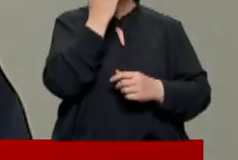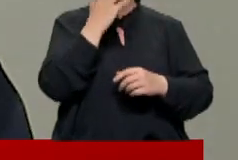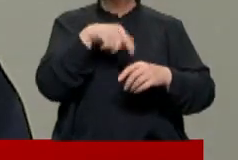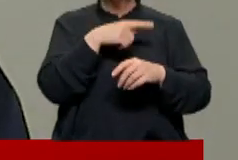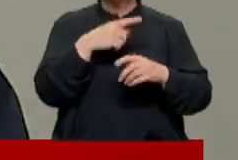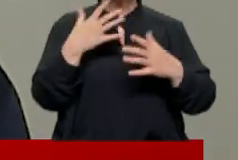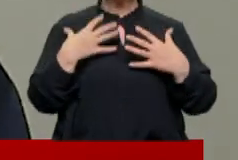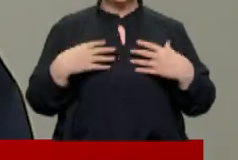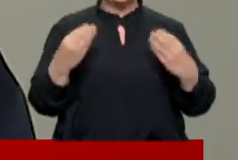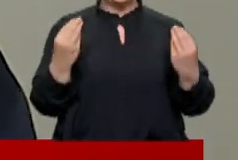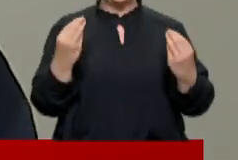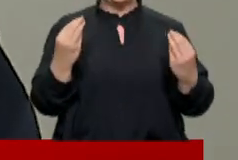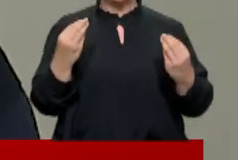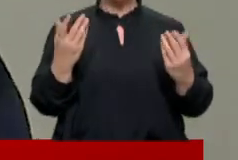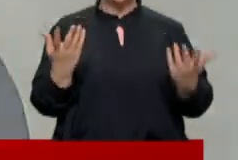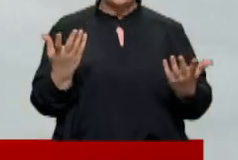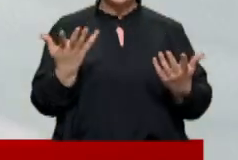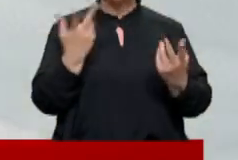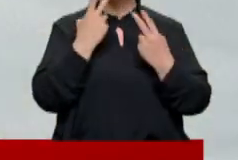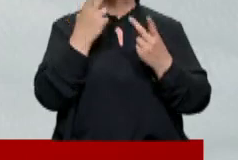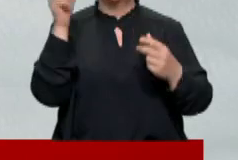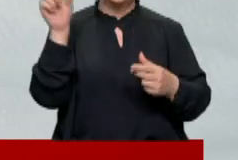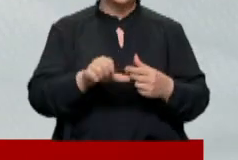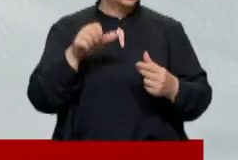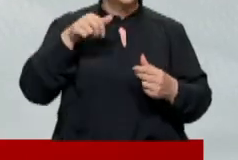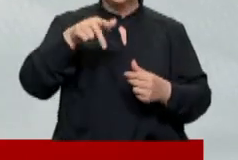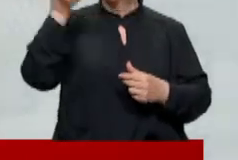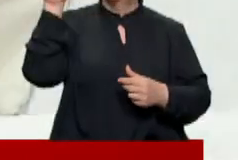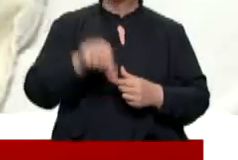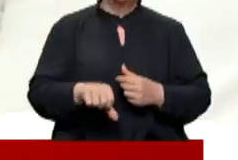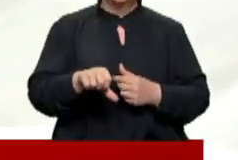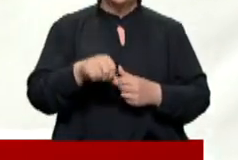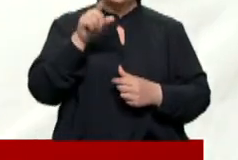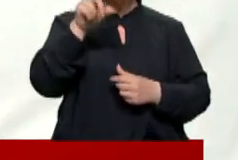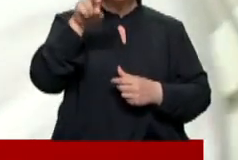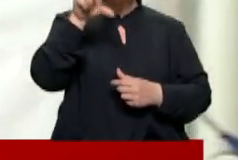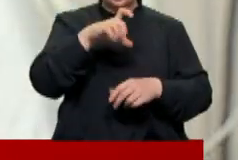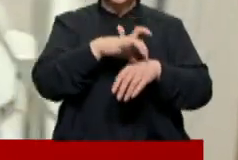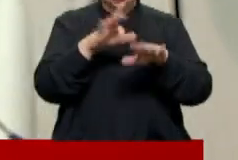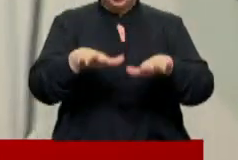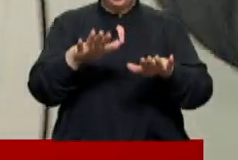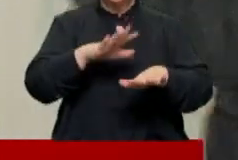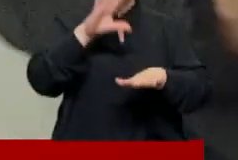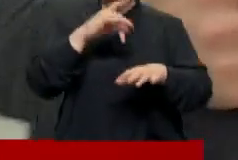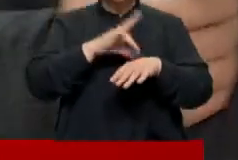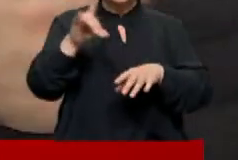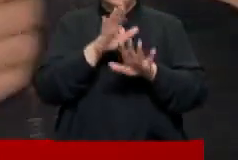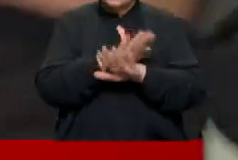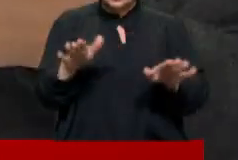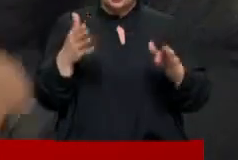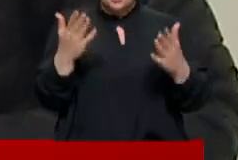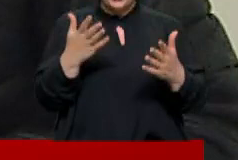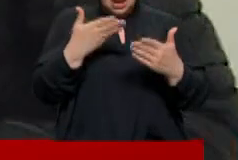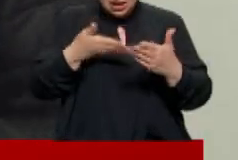Zamanla sağlık durumu iyiye gitti ama ne konuşabiliyor ne de yürüyebiliyor artık. O 8 aydır hastanede, tüm tedavileri tamamlandı.